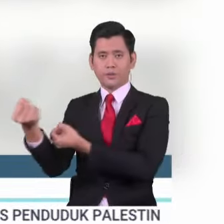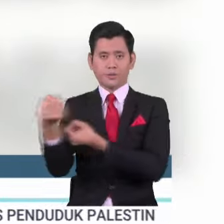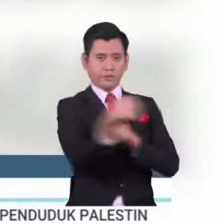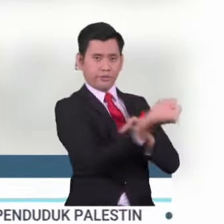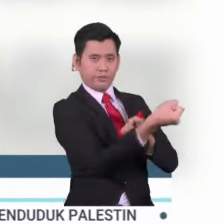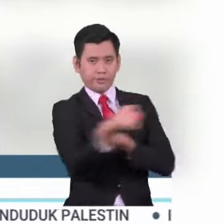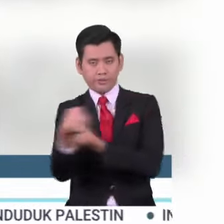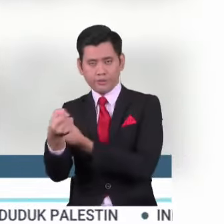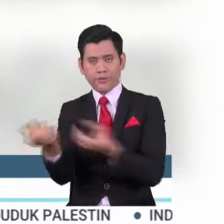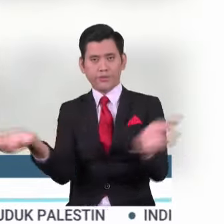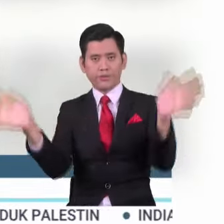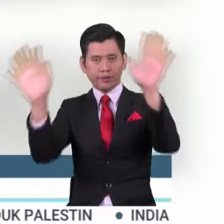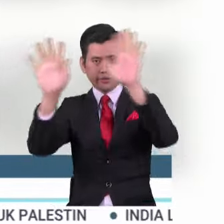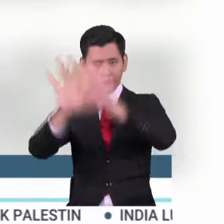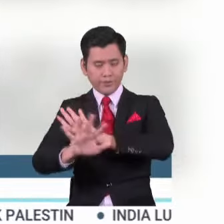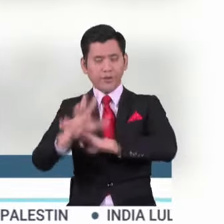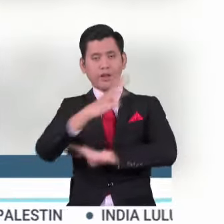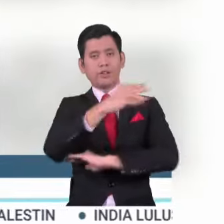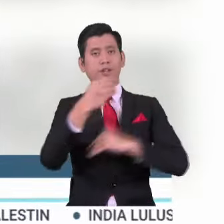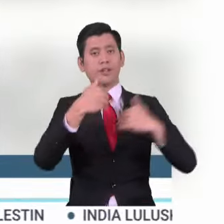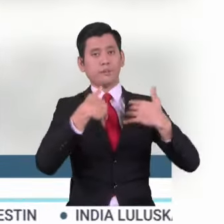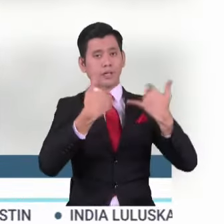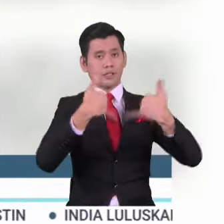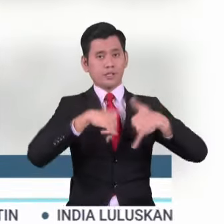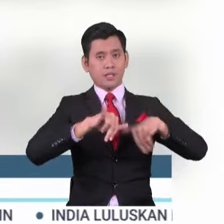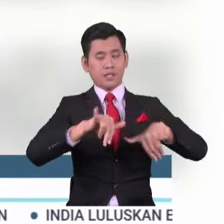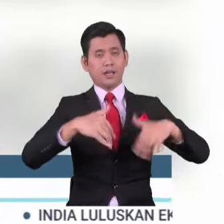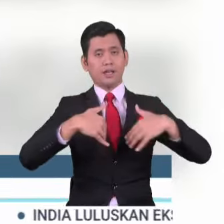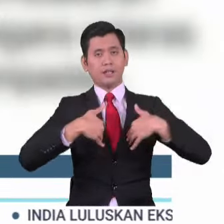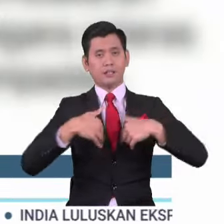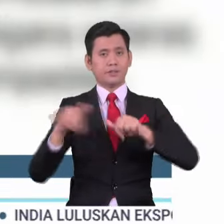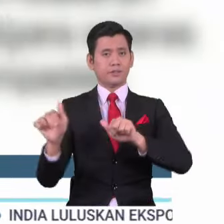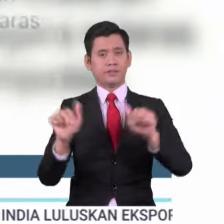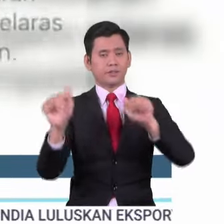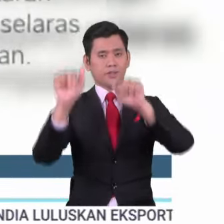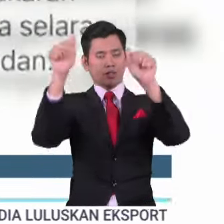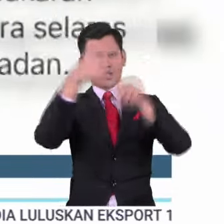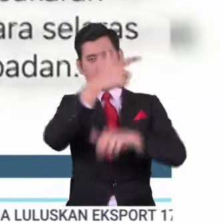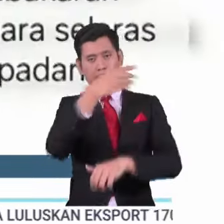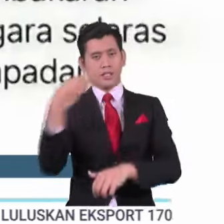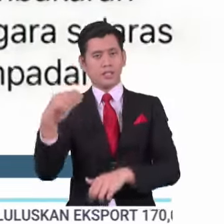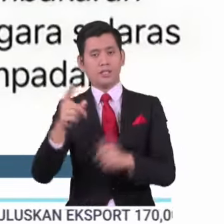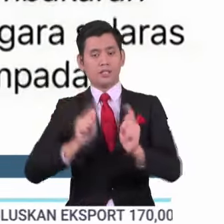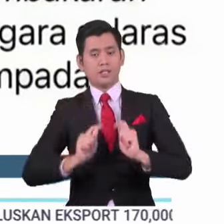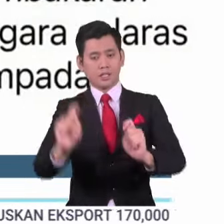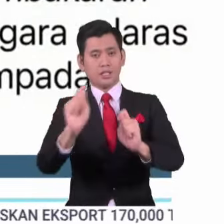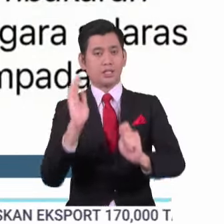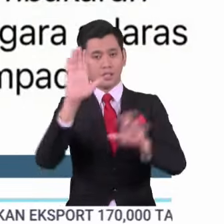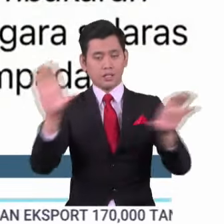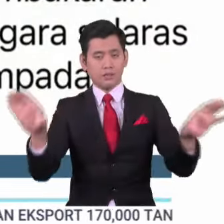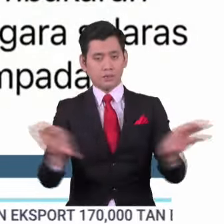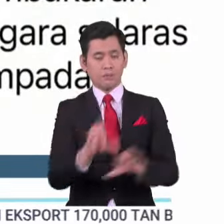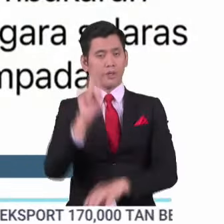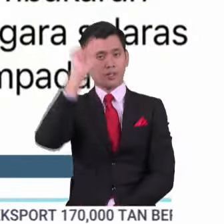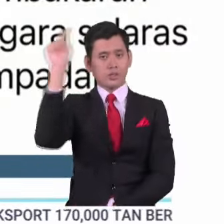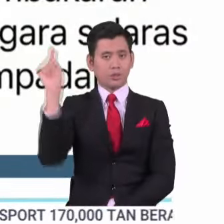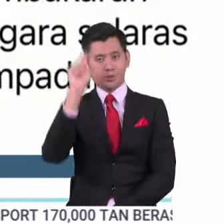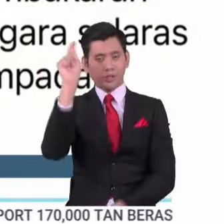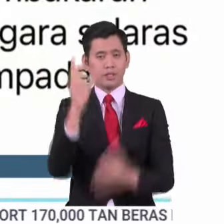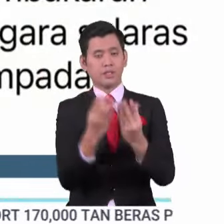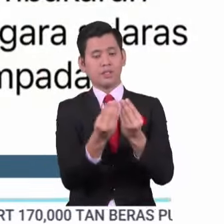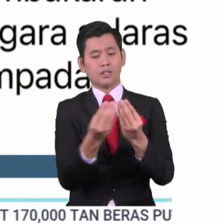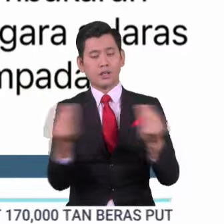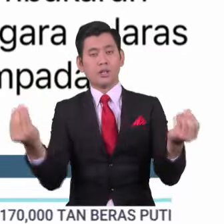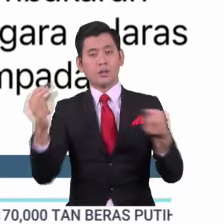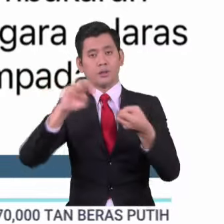masih terdapat asap pada permukaan tanah dan tindakan penguatkuasaan akan diambil terhadap pemilik tanah menurut Nik Nazmi isu